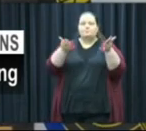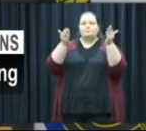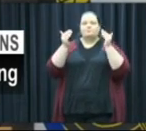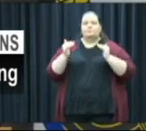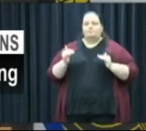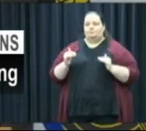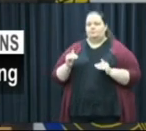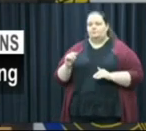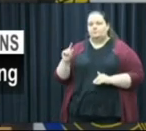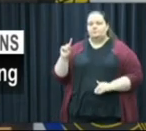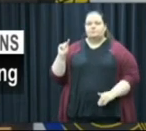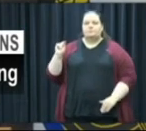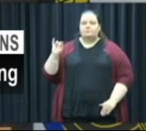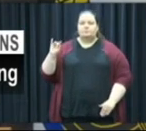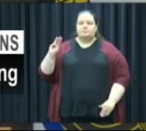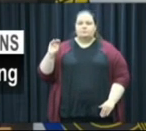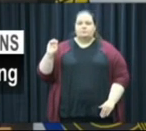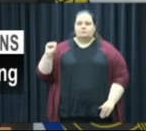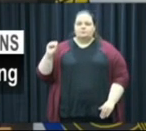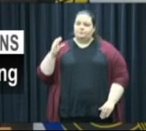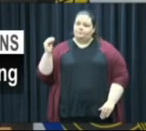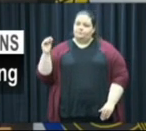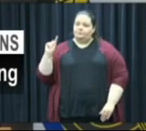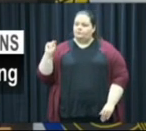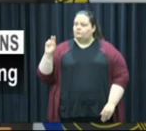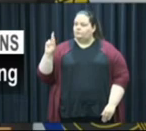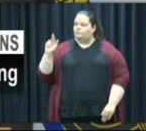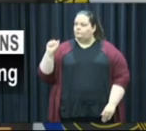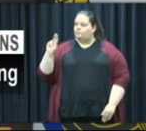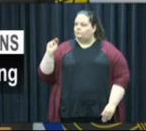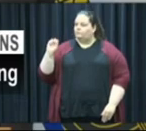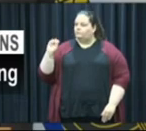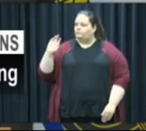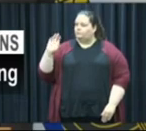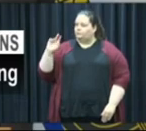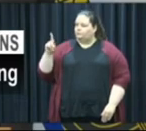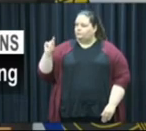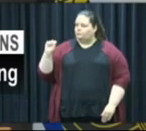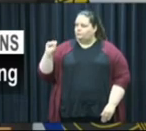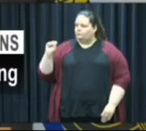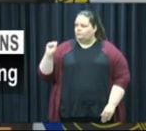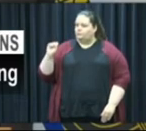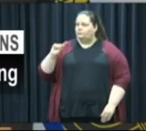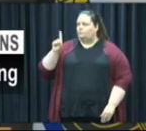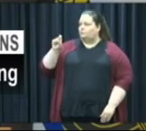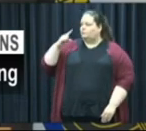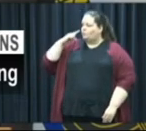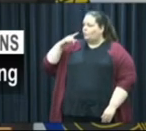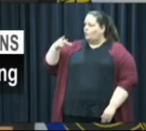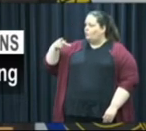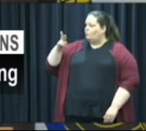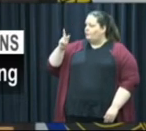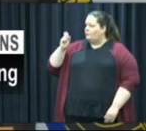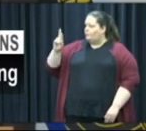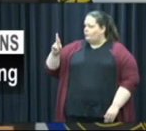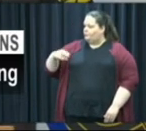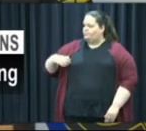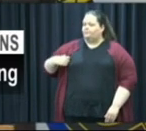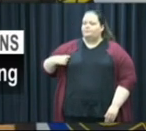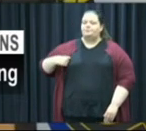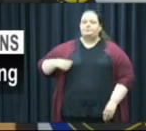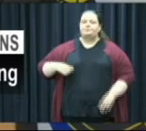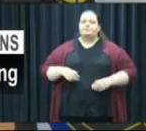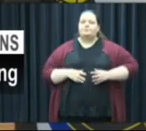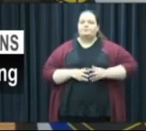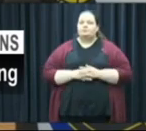Hatchard, Times and Transcript. Thank you, Bruce. My question is for the Premier. Yesterday, news came out